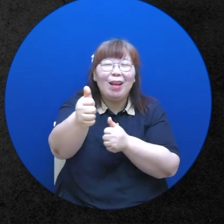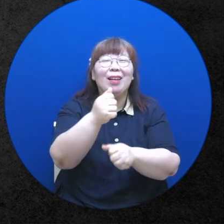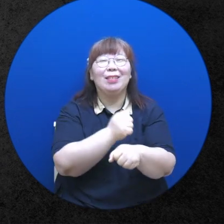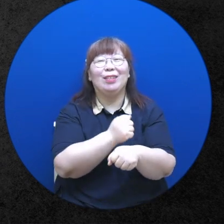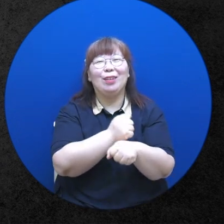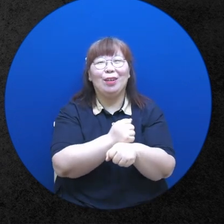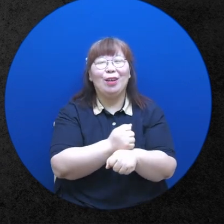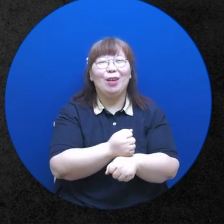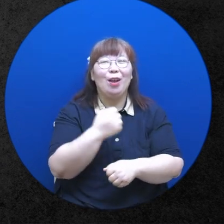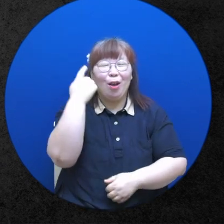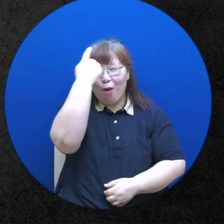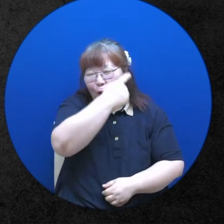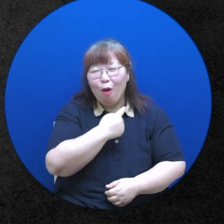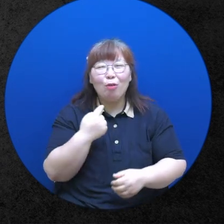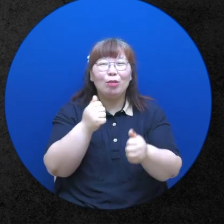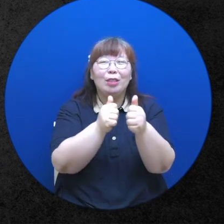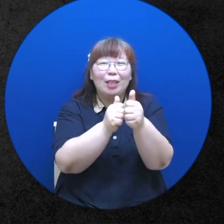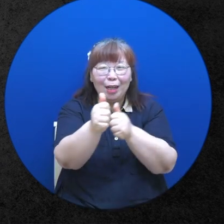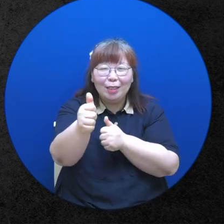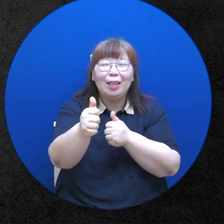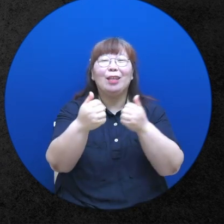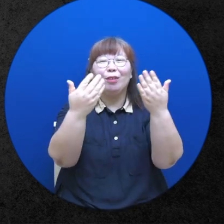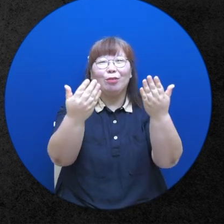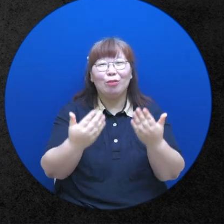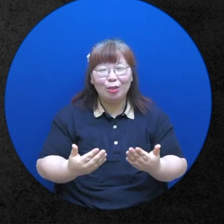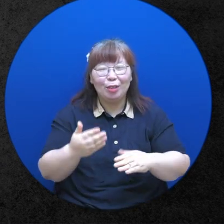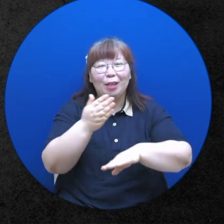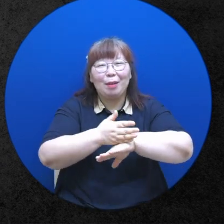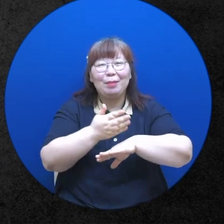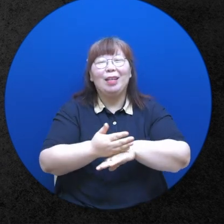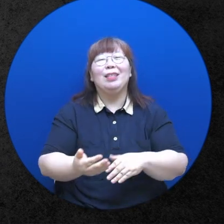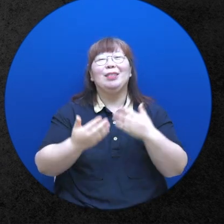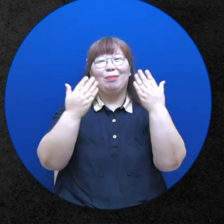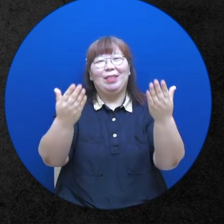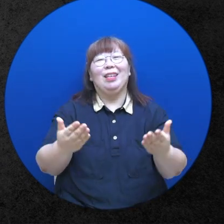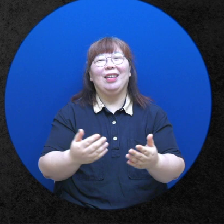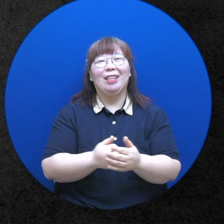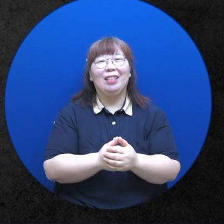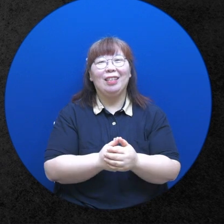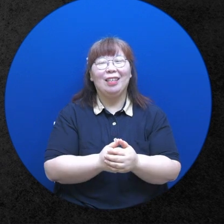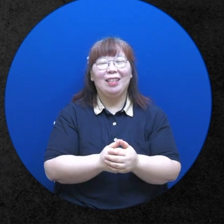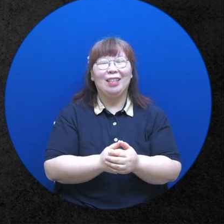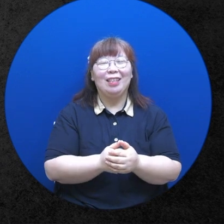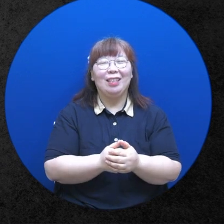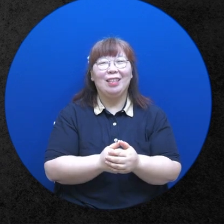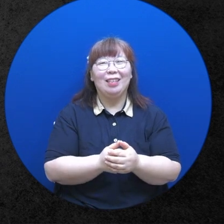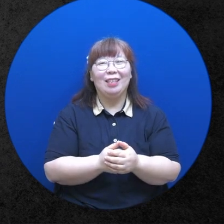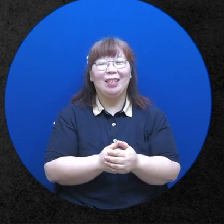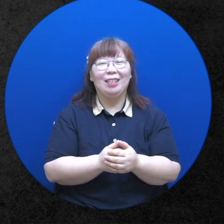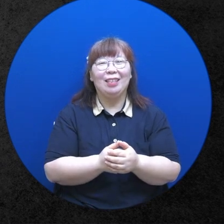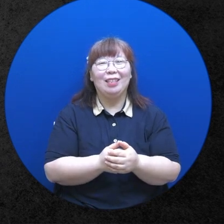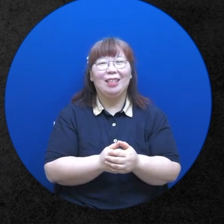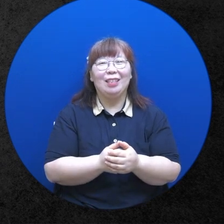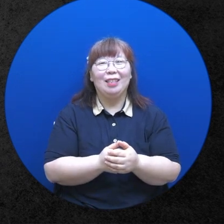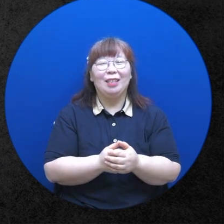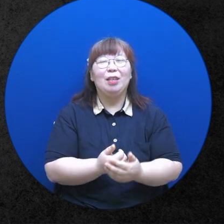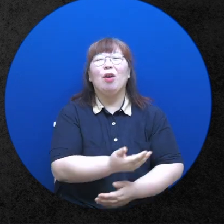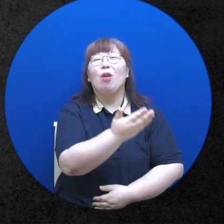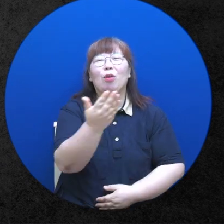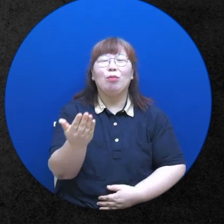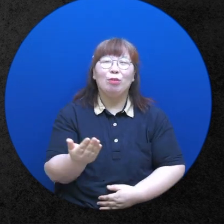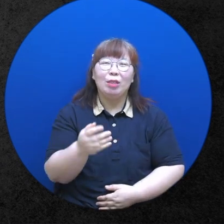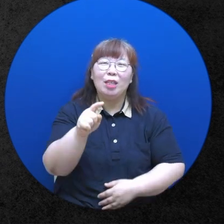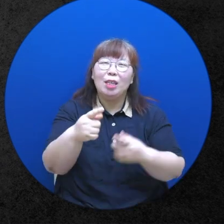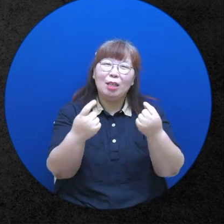목사님 잘생겨 주셔서 감사합니다. 주셔서 감사합니다. 여러분,